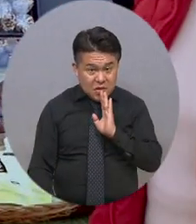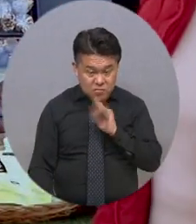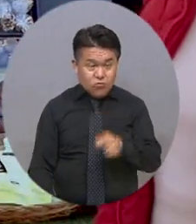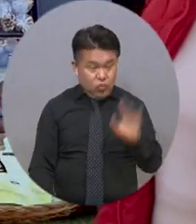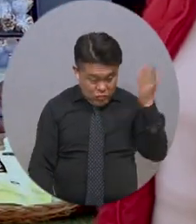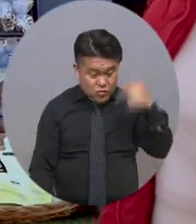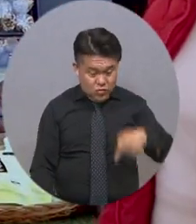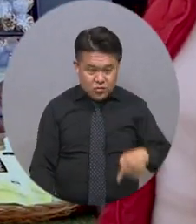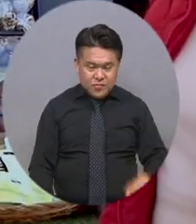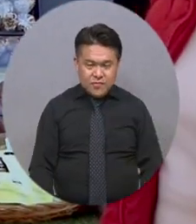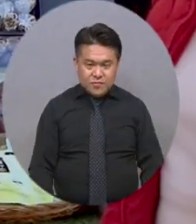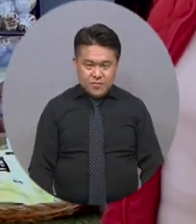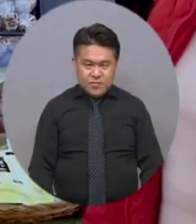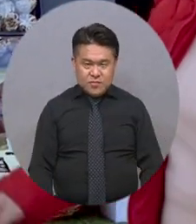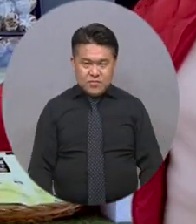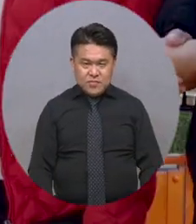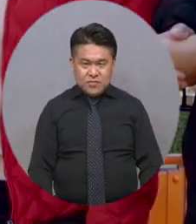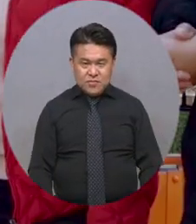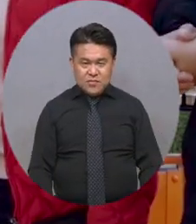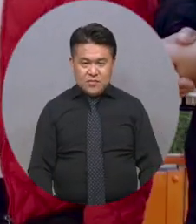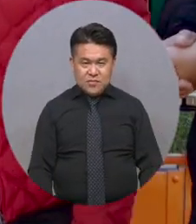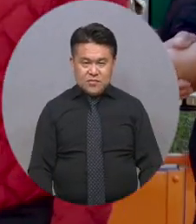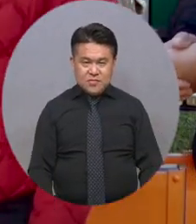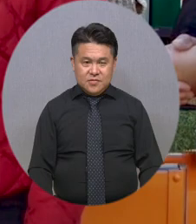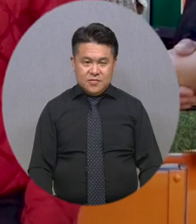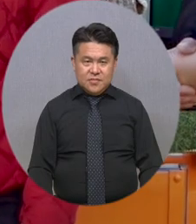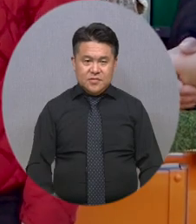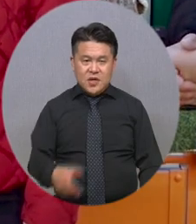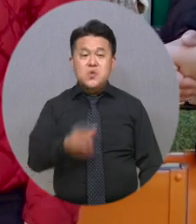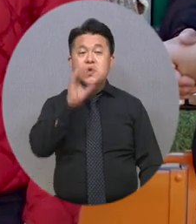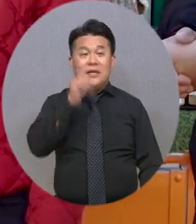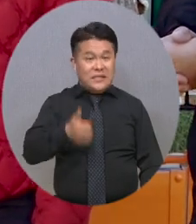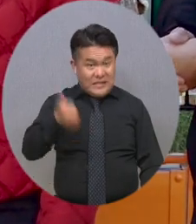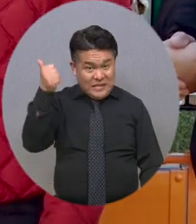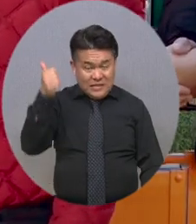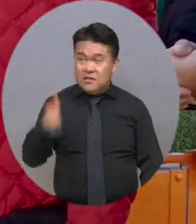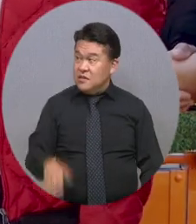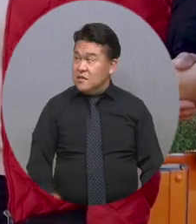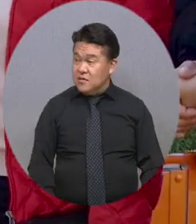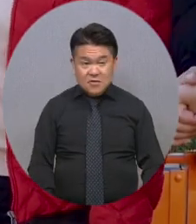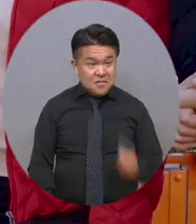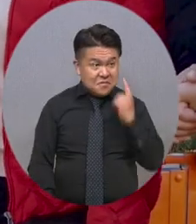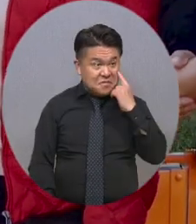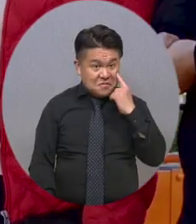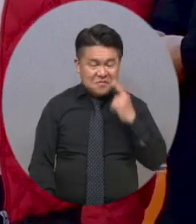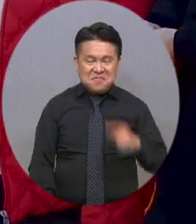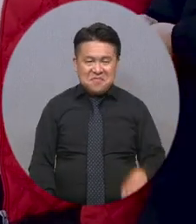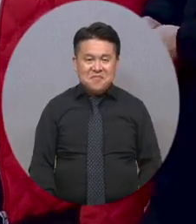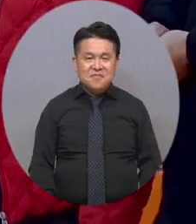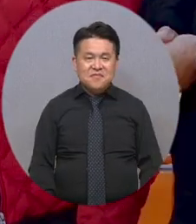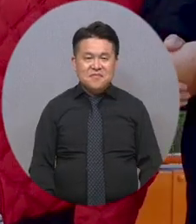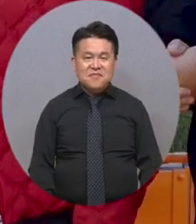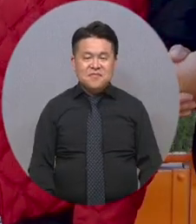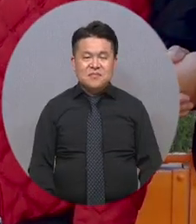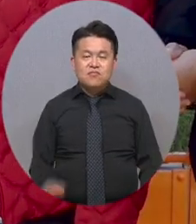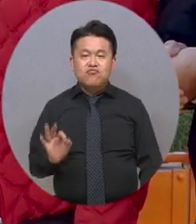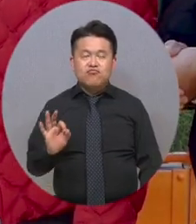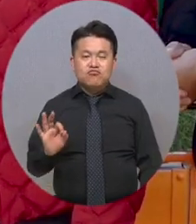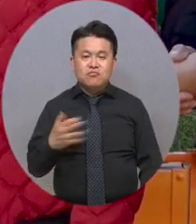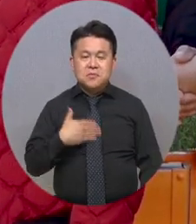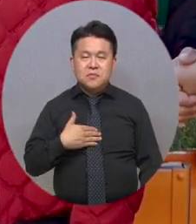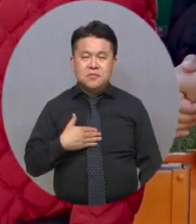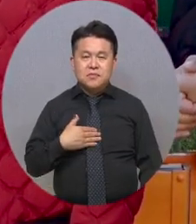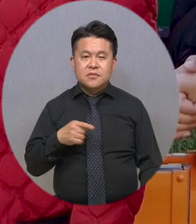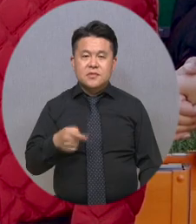이렇게 됐으니까. 이야. 우와. 하여튼 마셔보는 게 최고 아니겠습니까? 아, 그치. 막걸리 좀 마셔봐야 제 맛을 알긴 하지만. 이게.